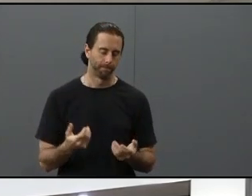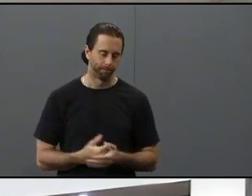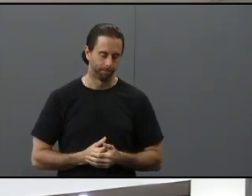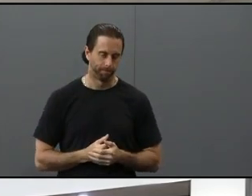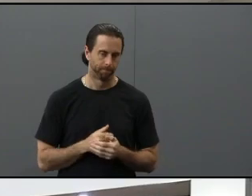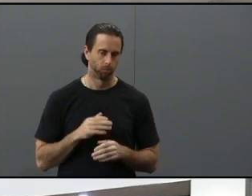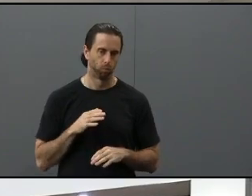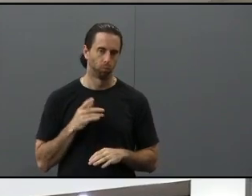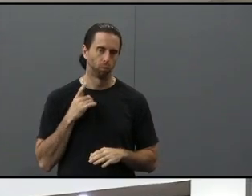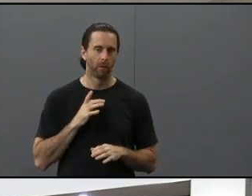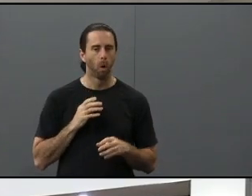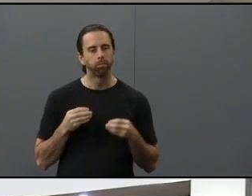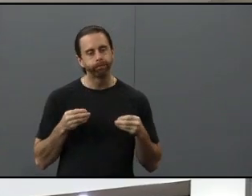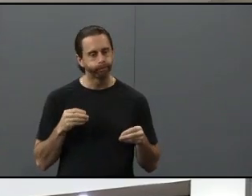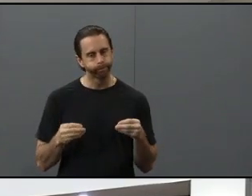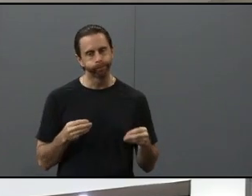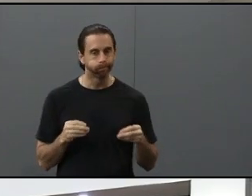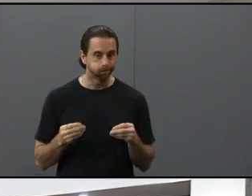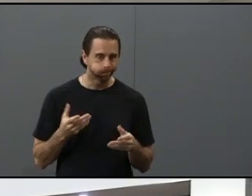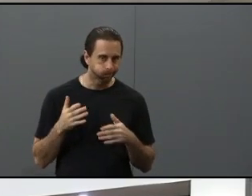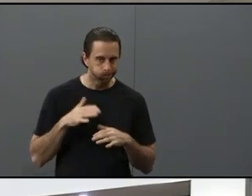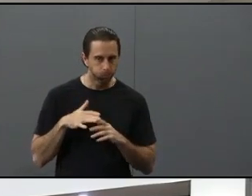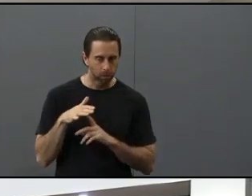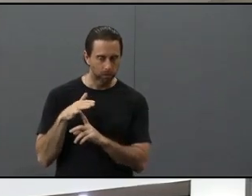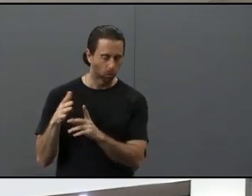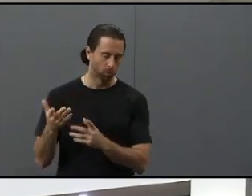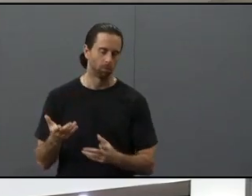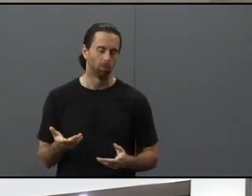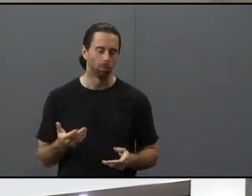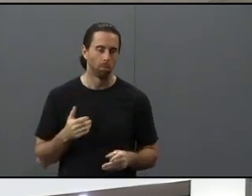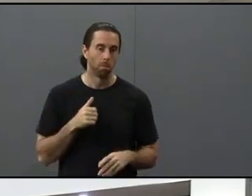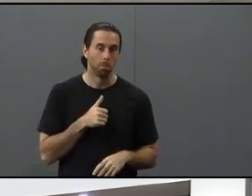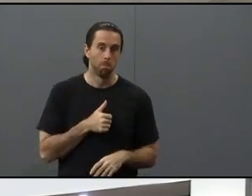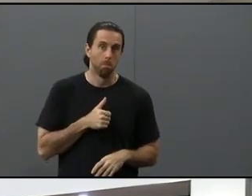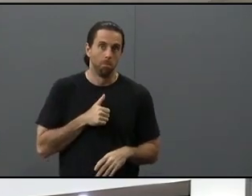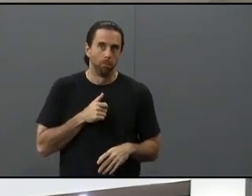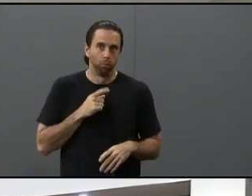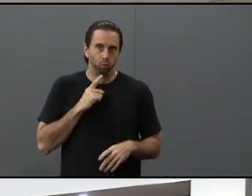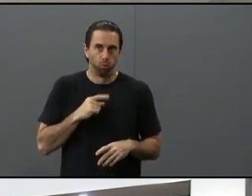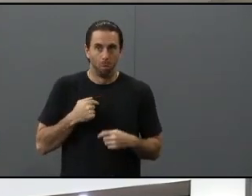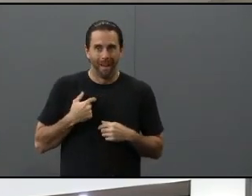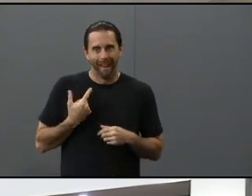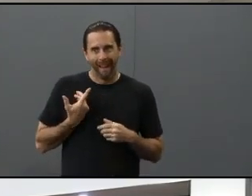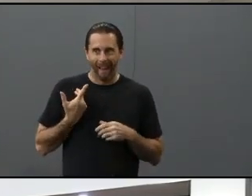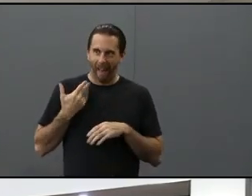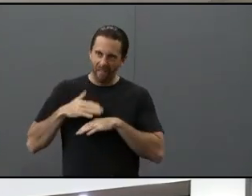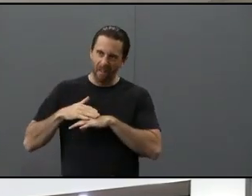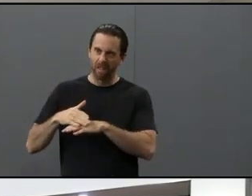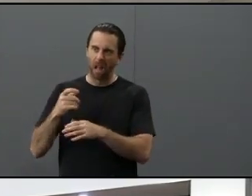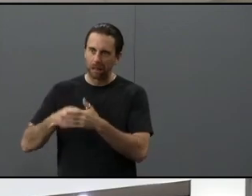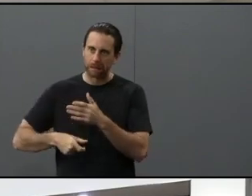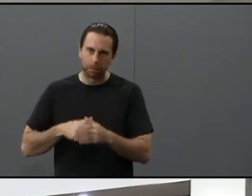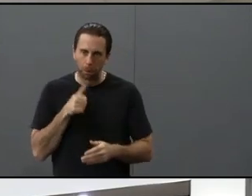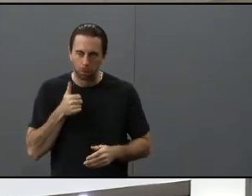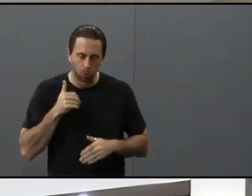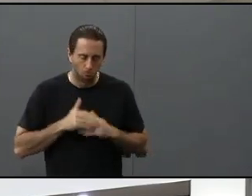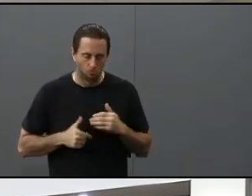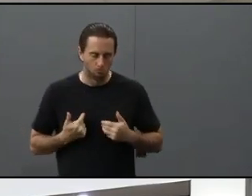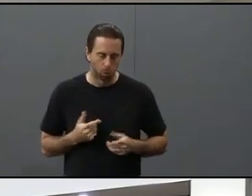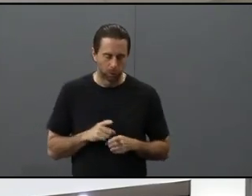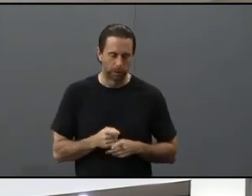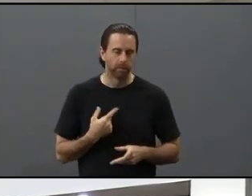là pour se donner une marge de manœuvre on n pas plus heureux de donner des avis d'infraction donc merci beaucoup madame Dian très